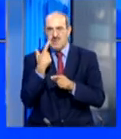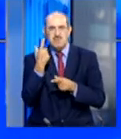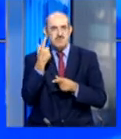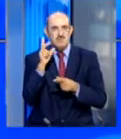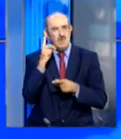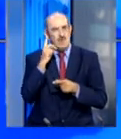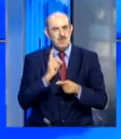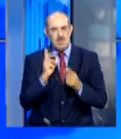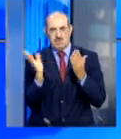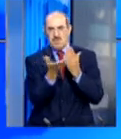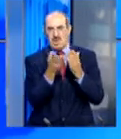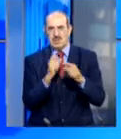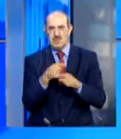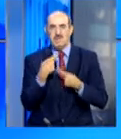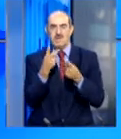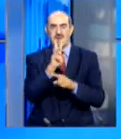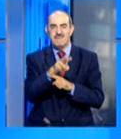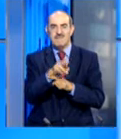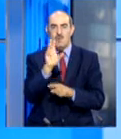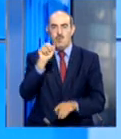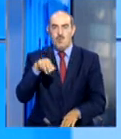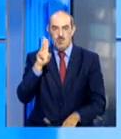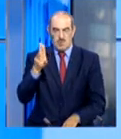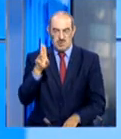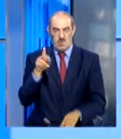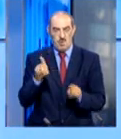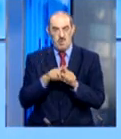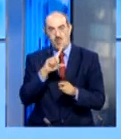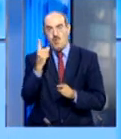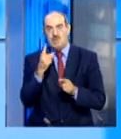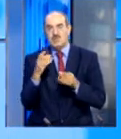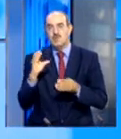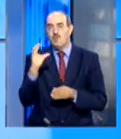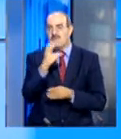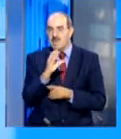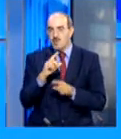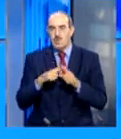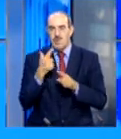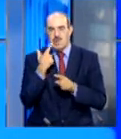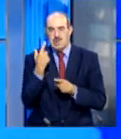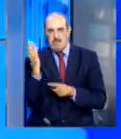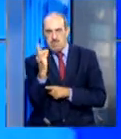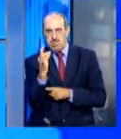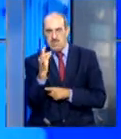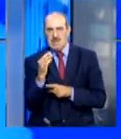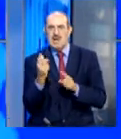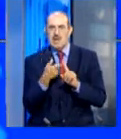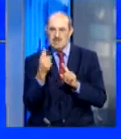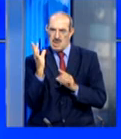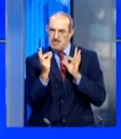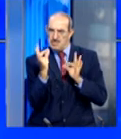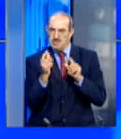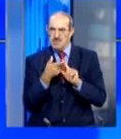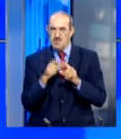لعرقلة الزيارات الميدانية للأمم المتحدة وآلياتها والمضايقات التي تتعمدها قوات